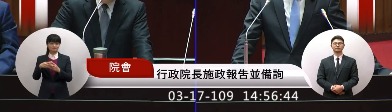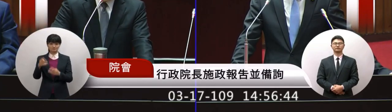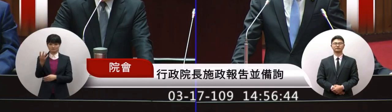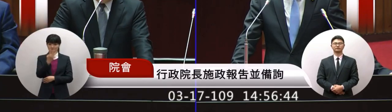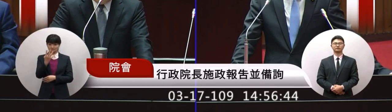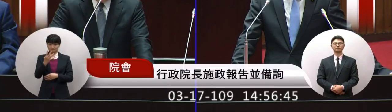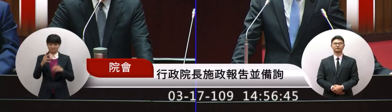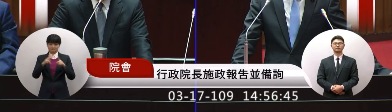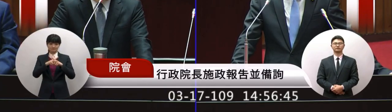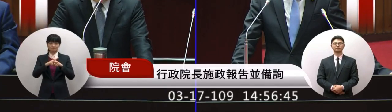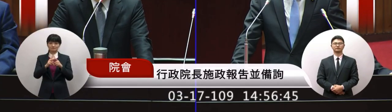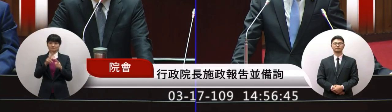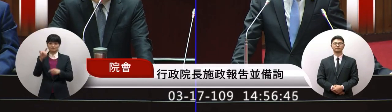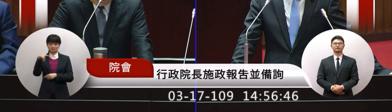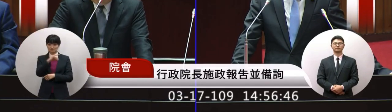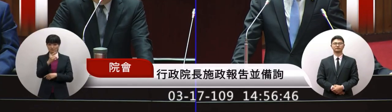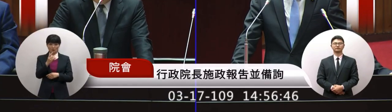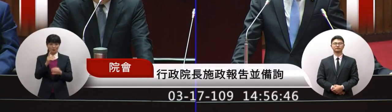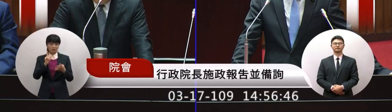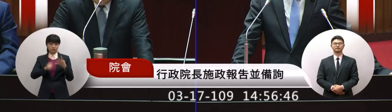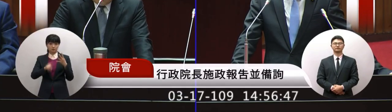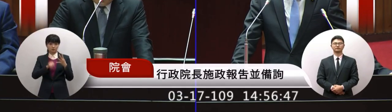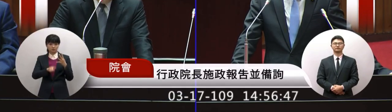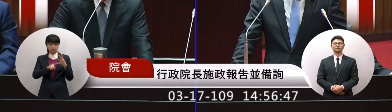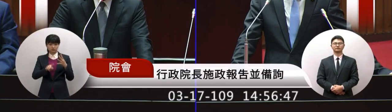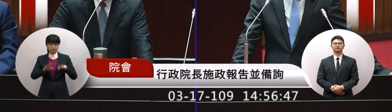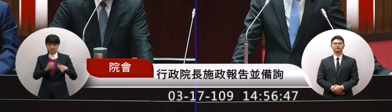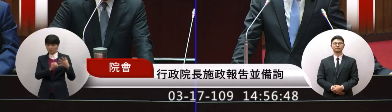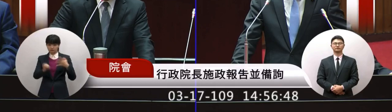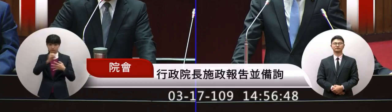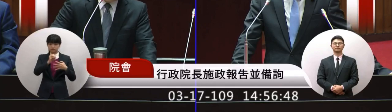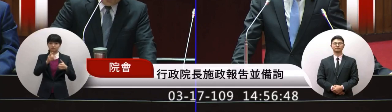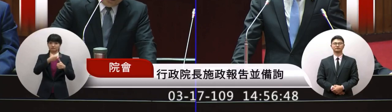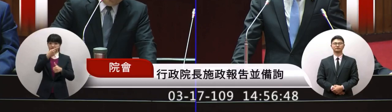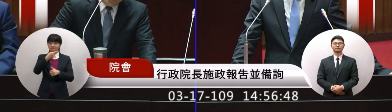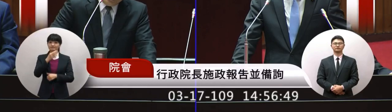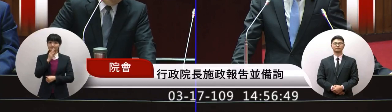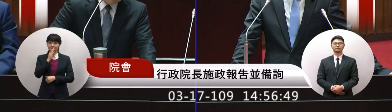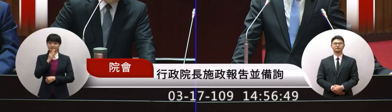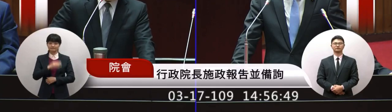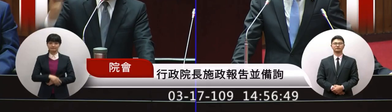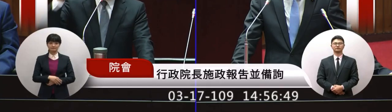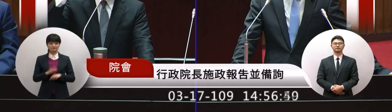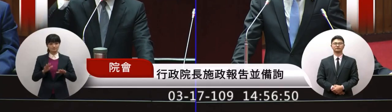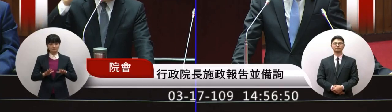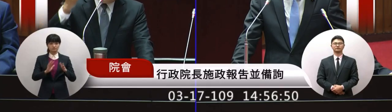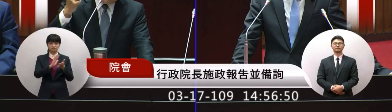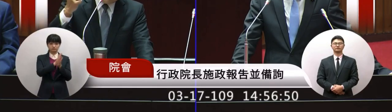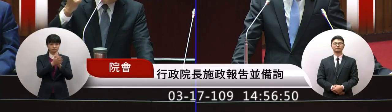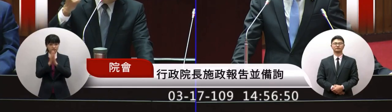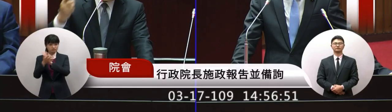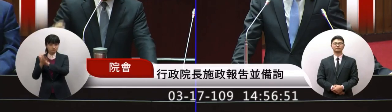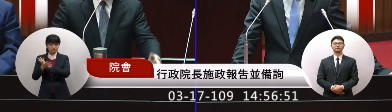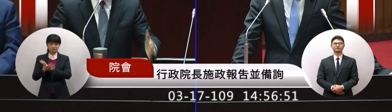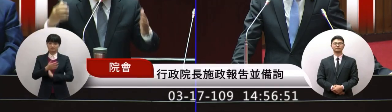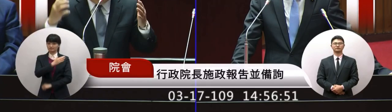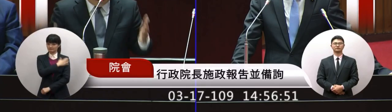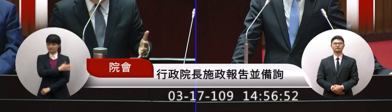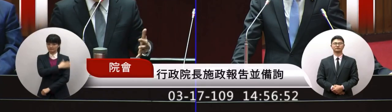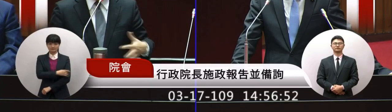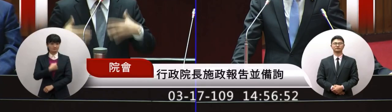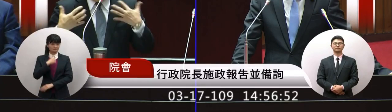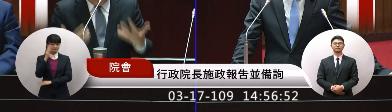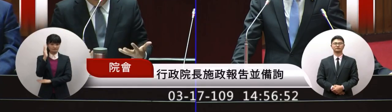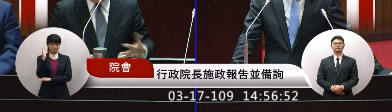一。而我的感觉是，无论时空背景怎么变化，政府都只有一件事，就是尽